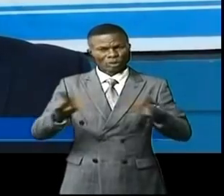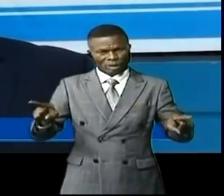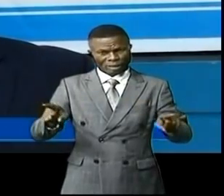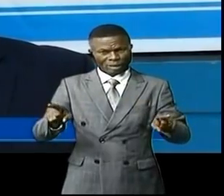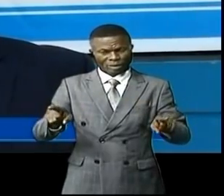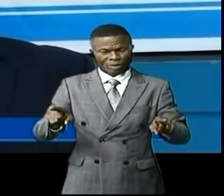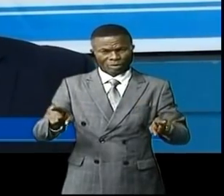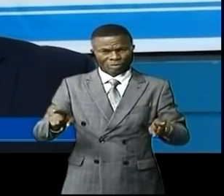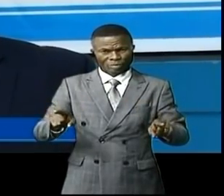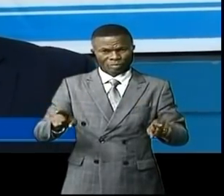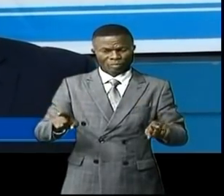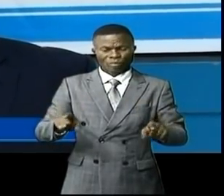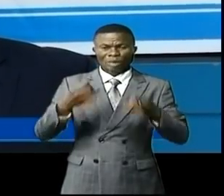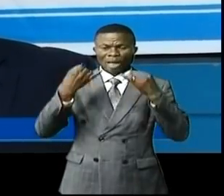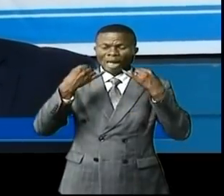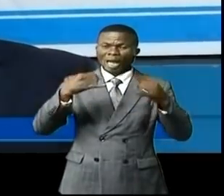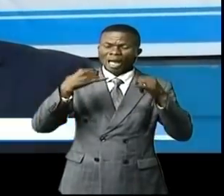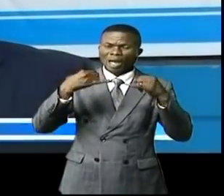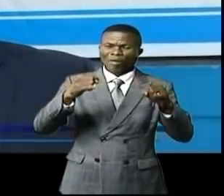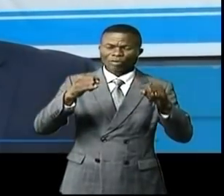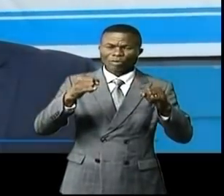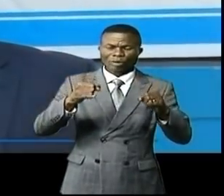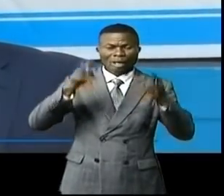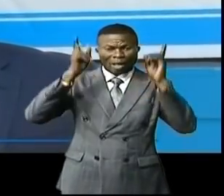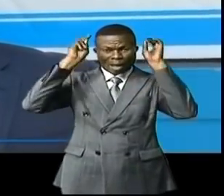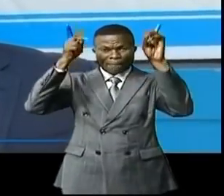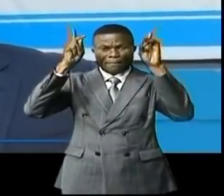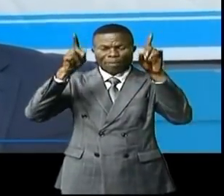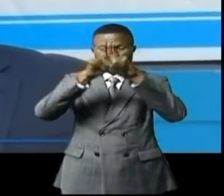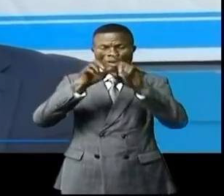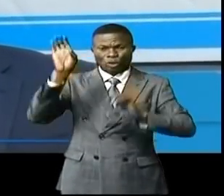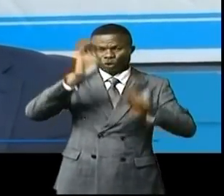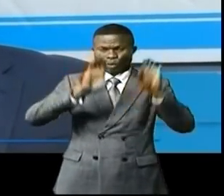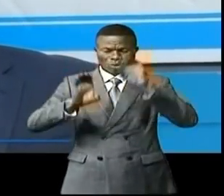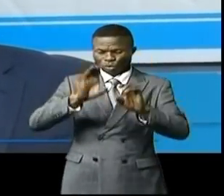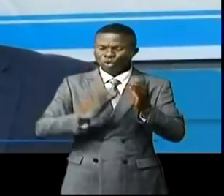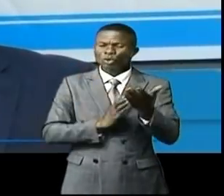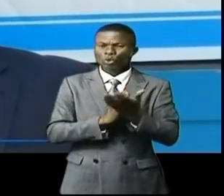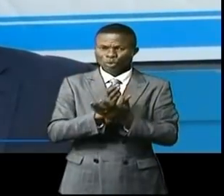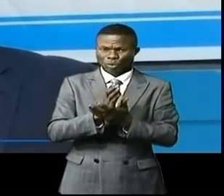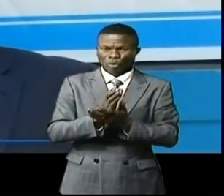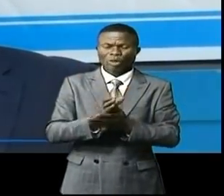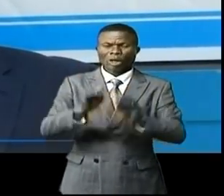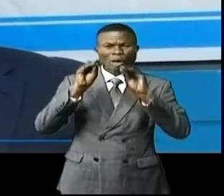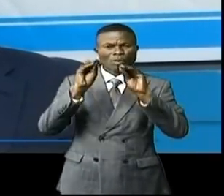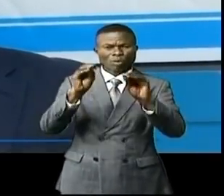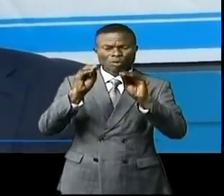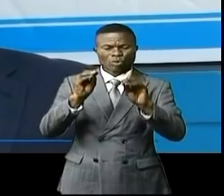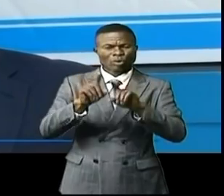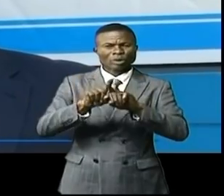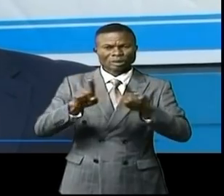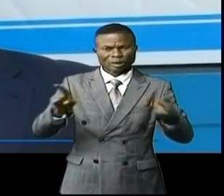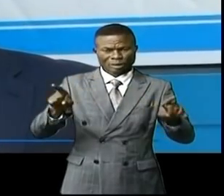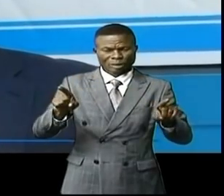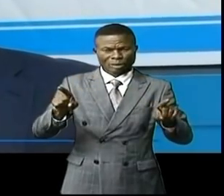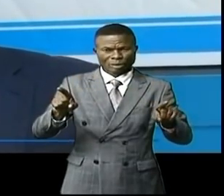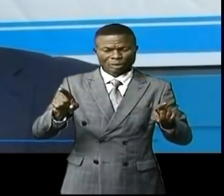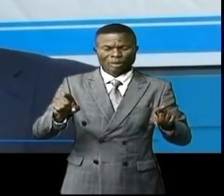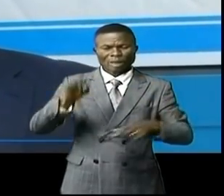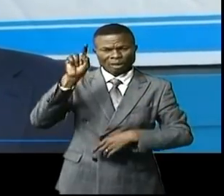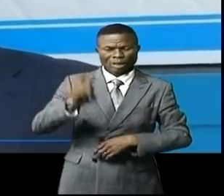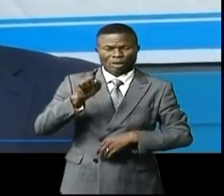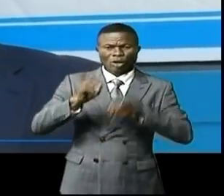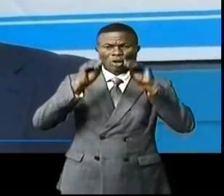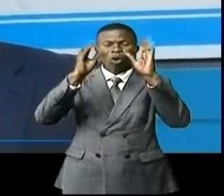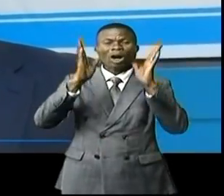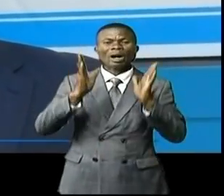prend de l'information pédagogique et scientifique appropriée. Pour enseigner autrement, il faut que